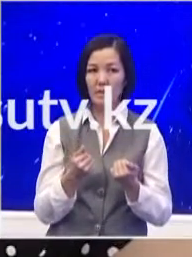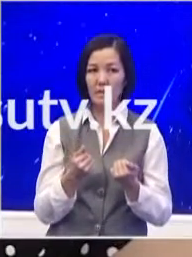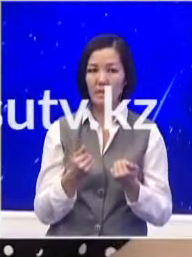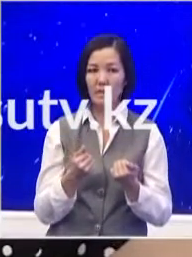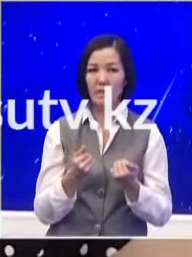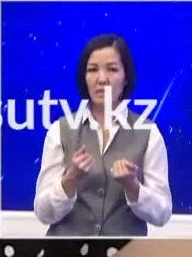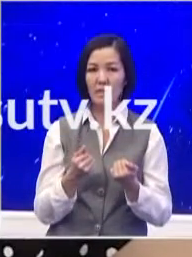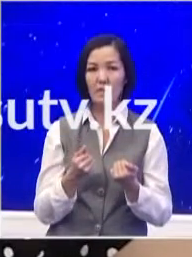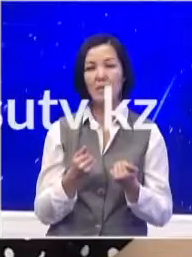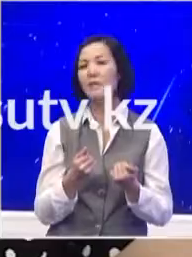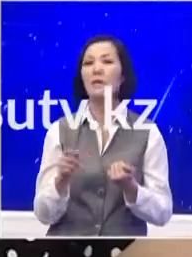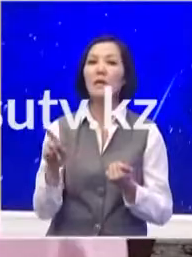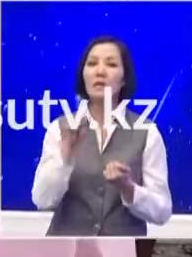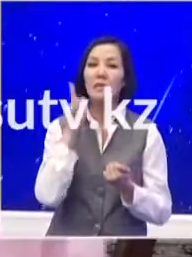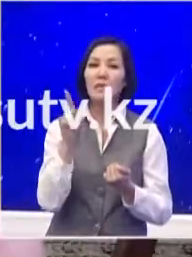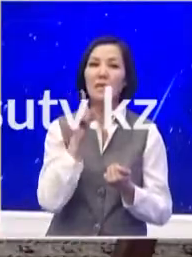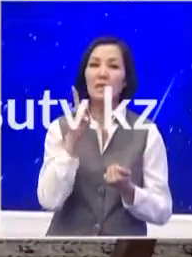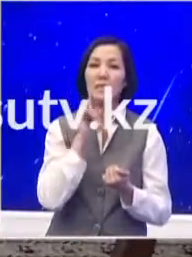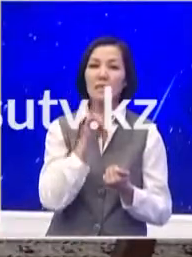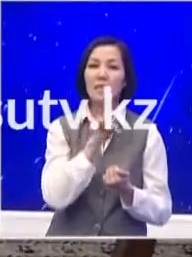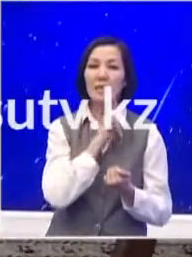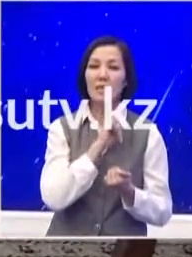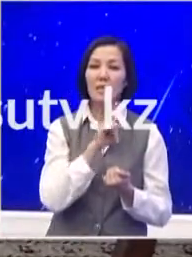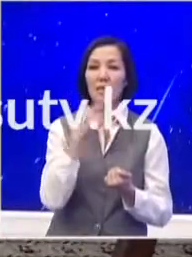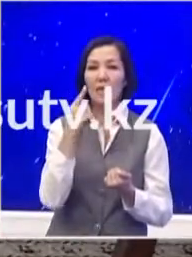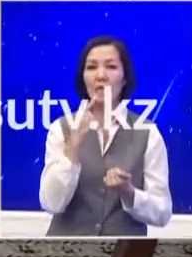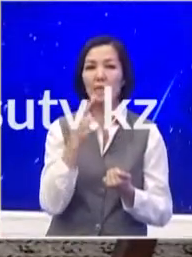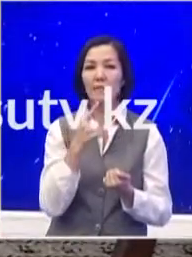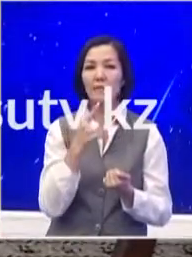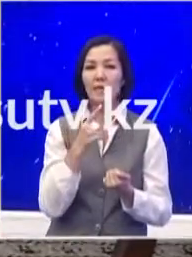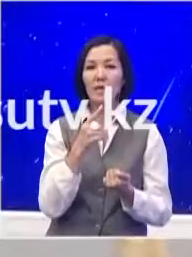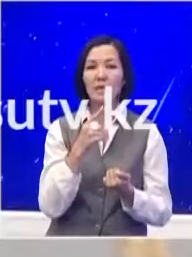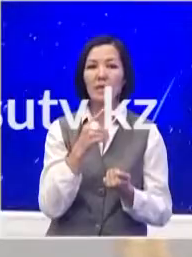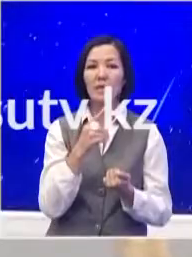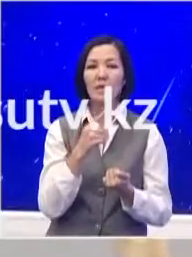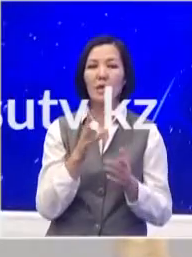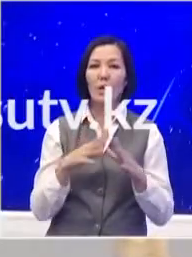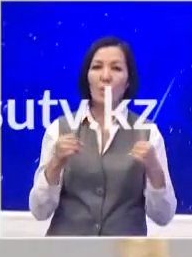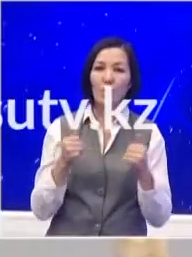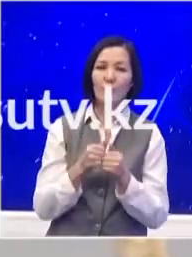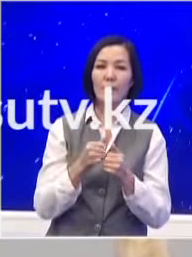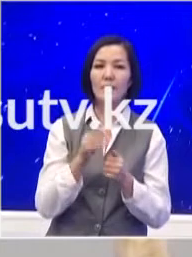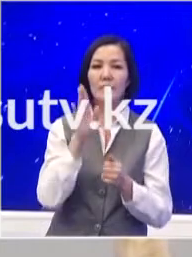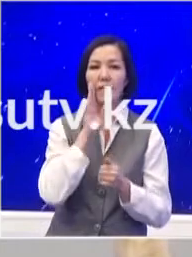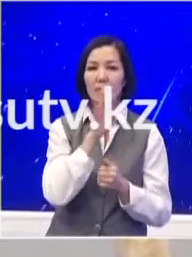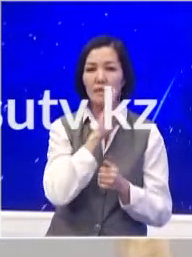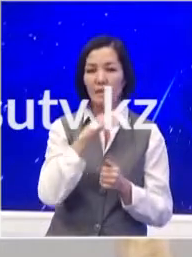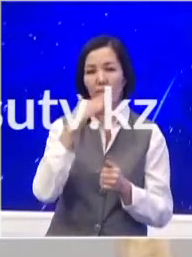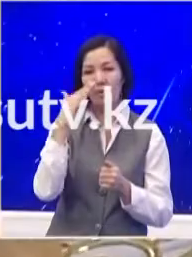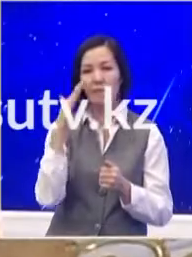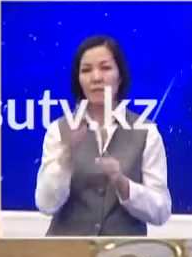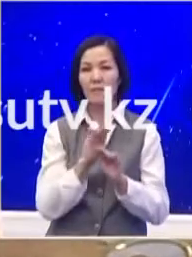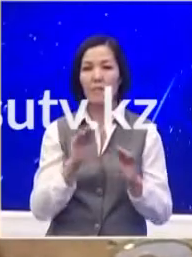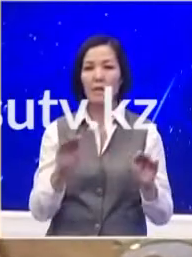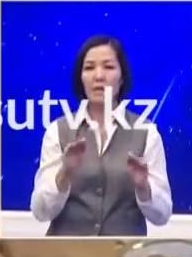жас қыздарға, жас келіншектерге. Әке ұл, ана ұлт тәрбиелейді. Отағасы да, отанасы да бала тәрбиесіне ерекше